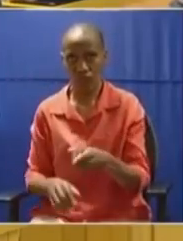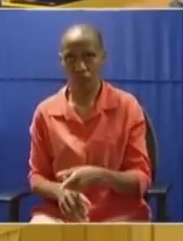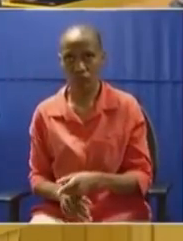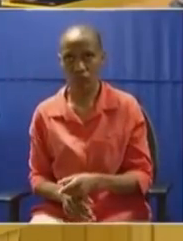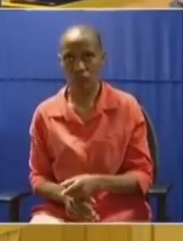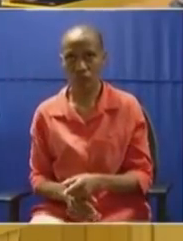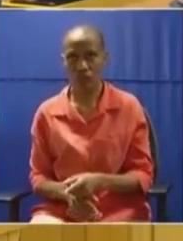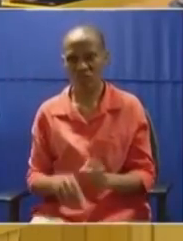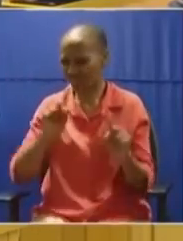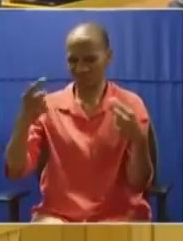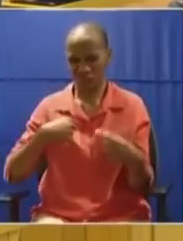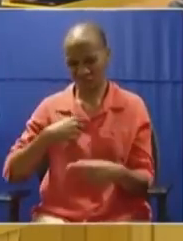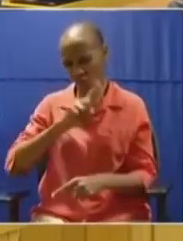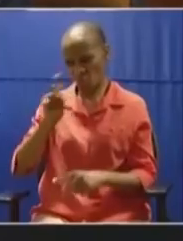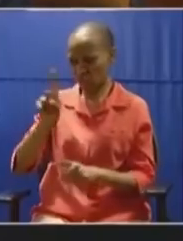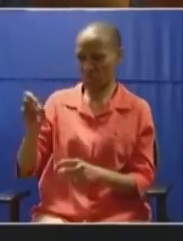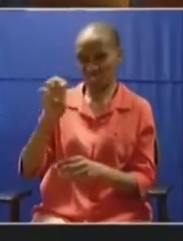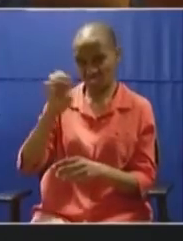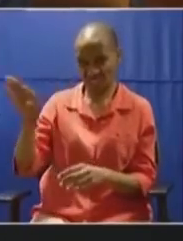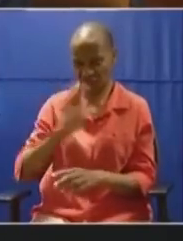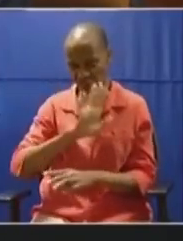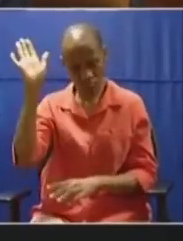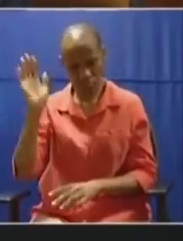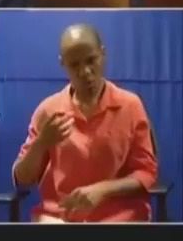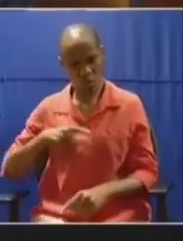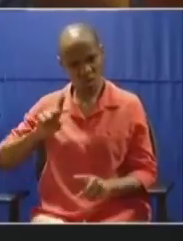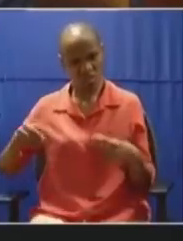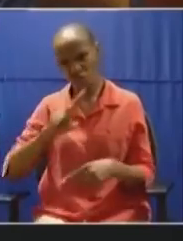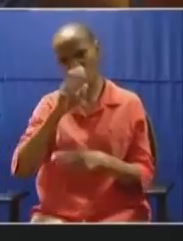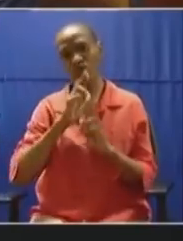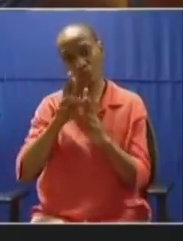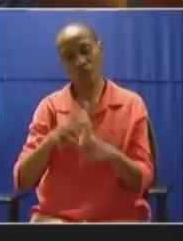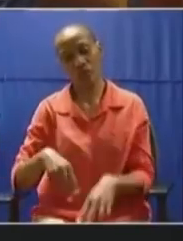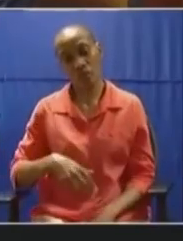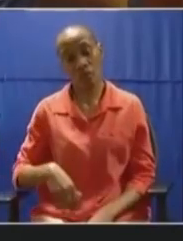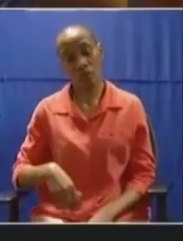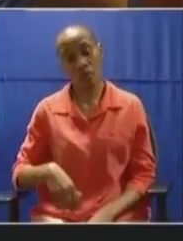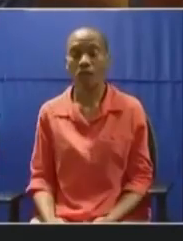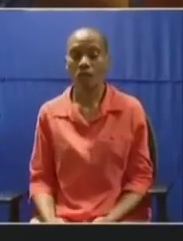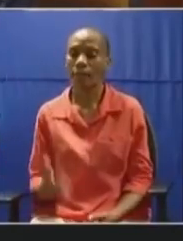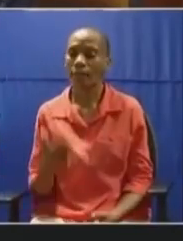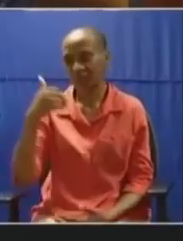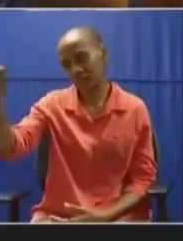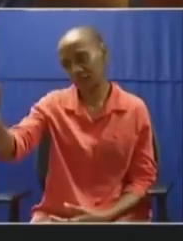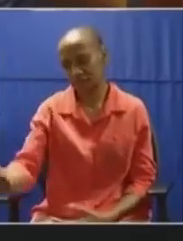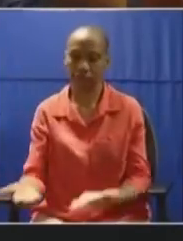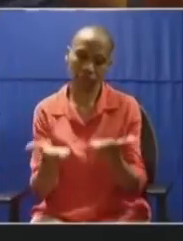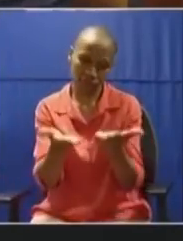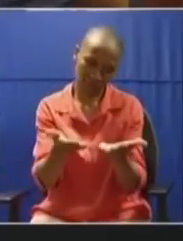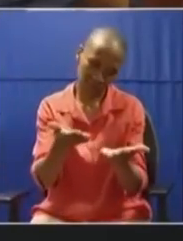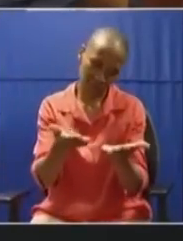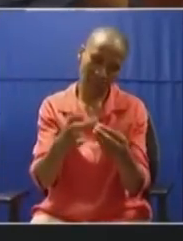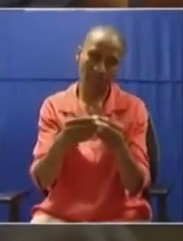Ja, hij moet niet komen en vragen. We zijn er antwoordbaar aan jou, Meneer. Meneer, willen onze land. We willen onze land. Continu, Meneer.